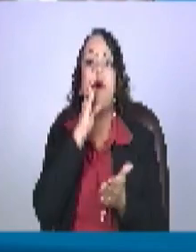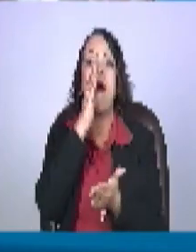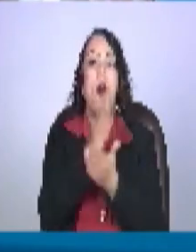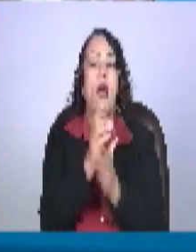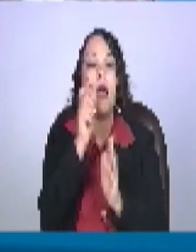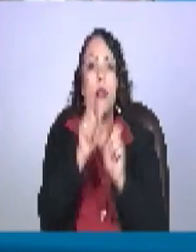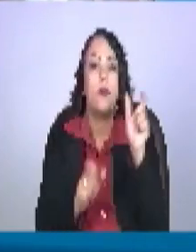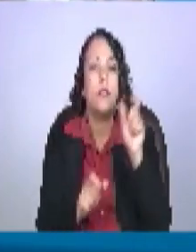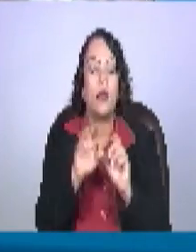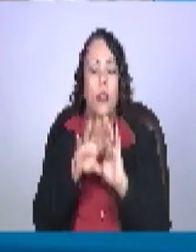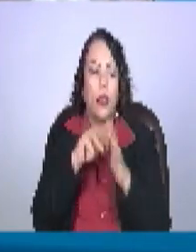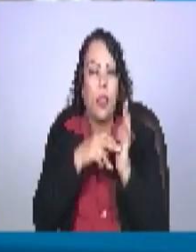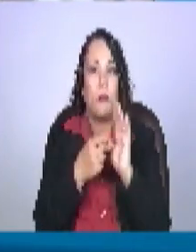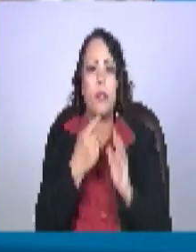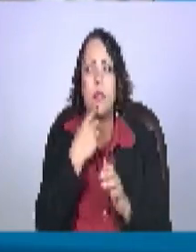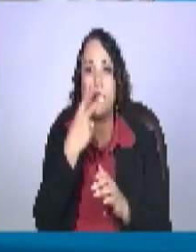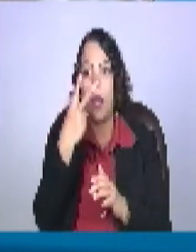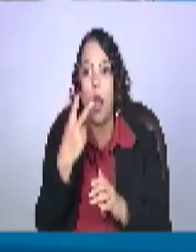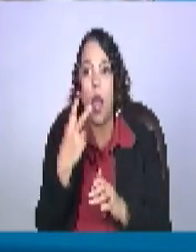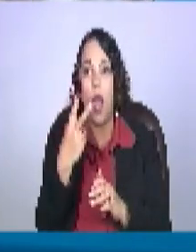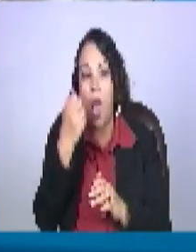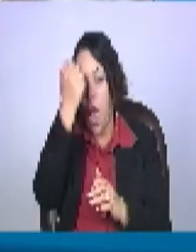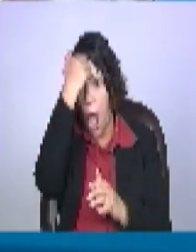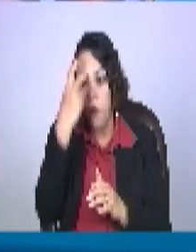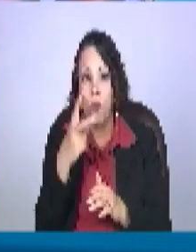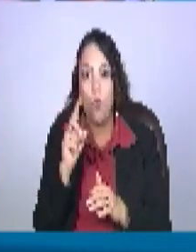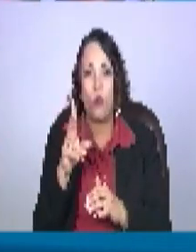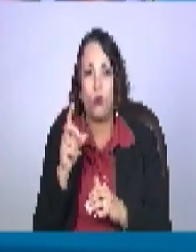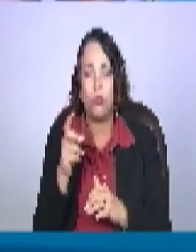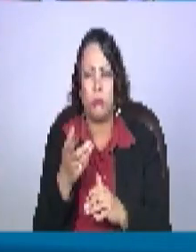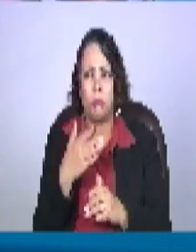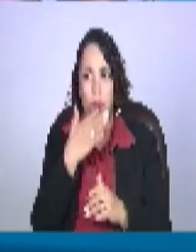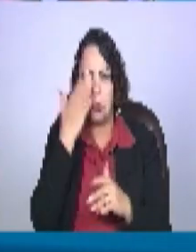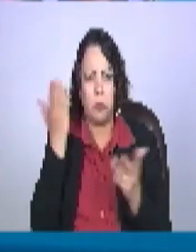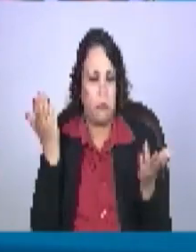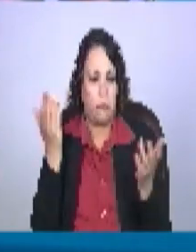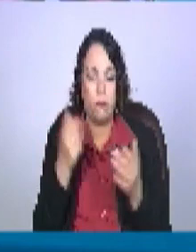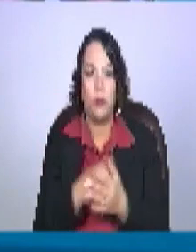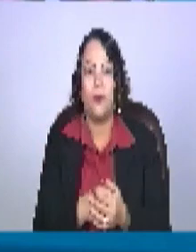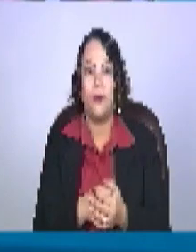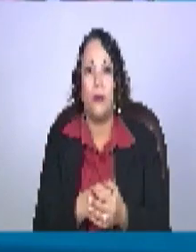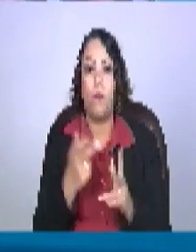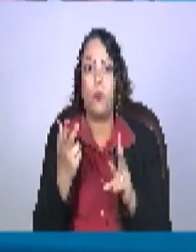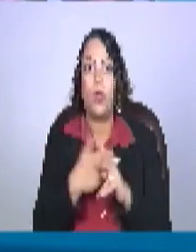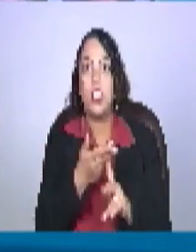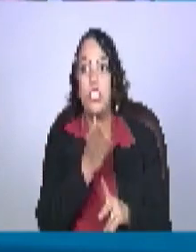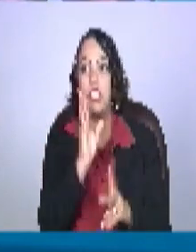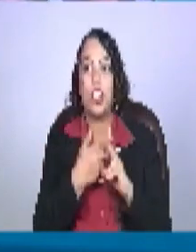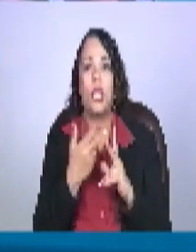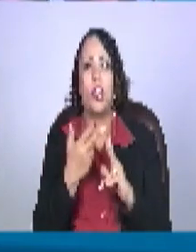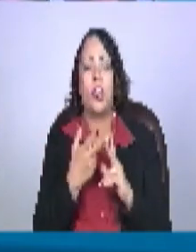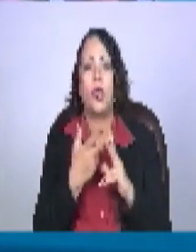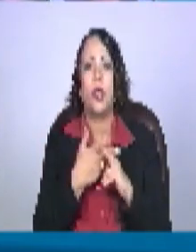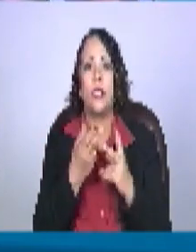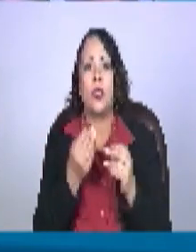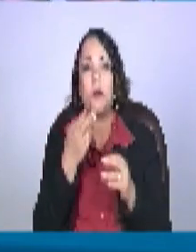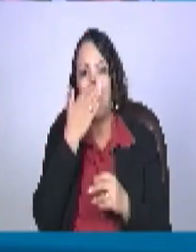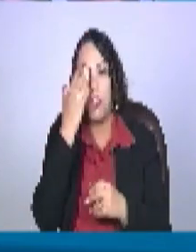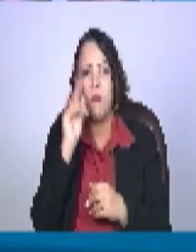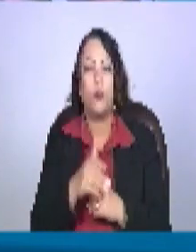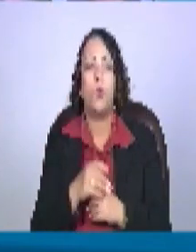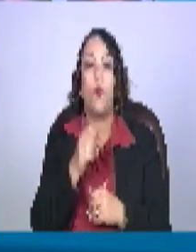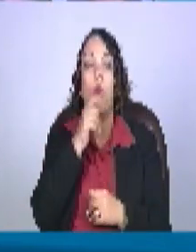السنه دي اللي طلعت سنه 2021 ايه هي ما يعرفهاش هتلاقي ناس كتير ما تعرفهاش قول